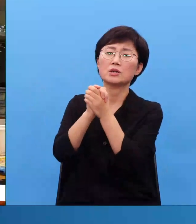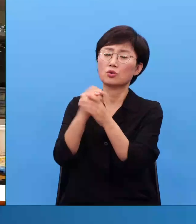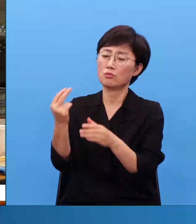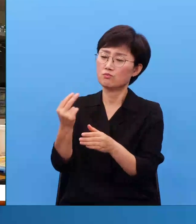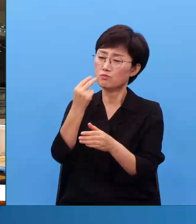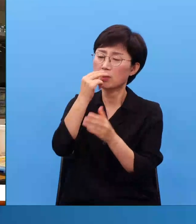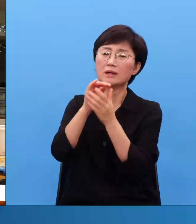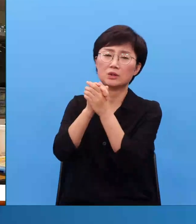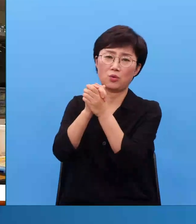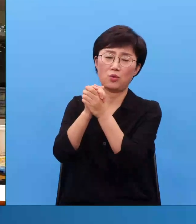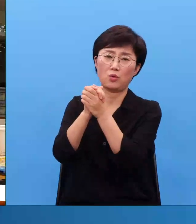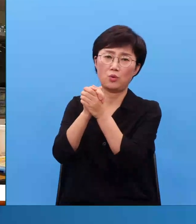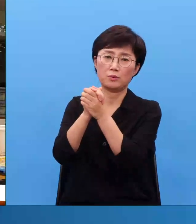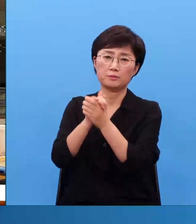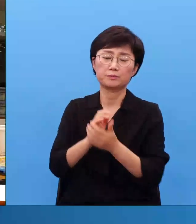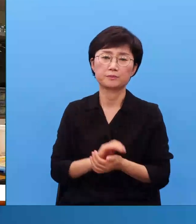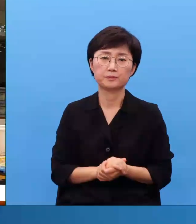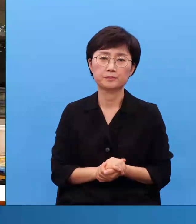기도해.